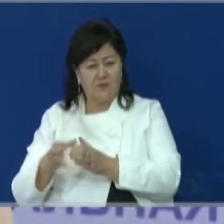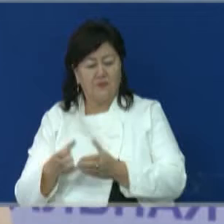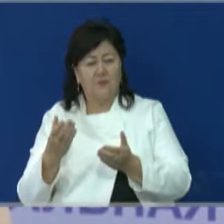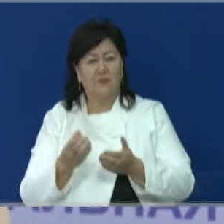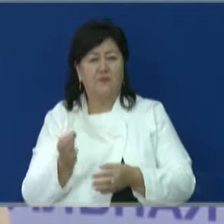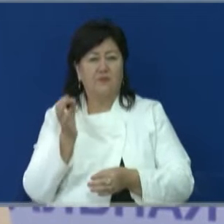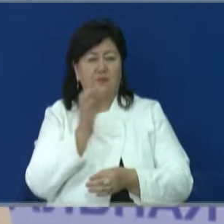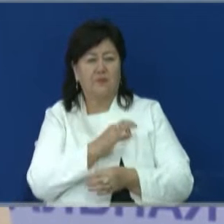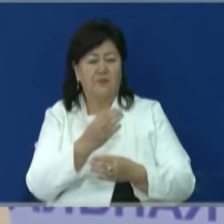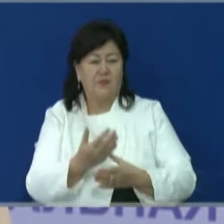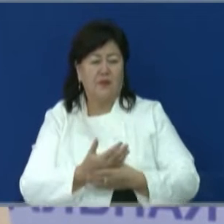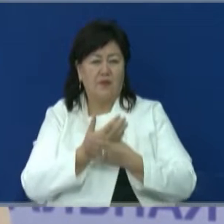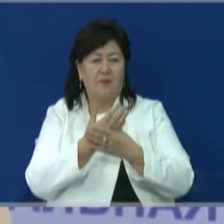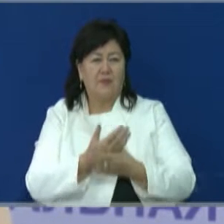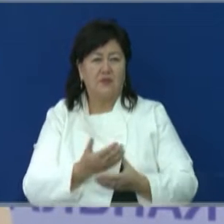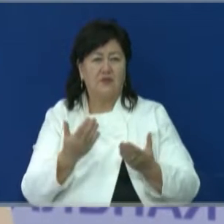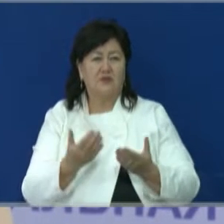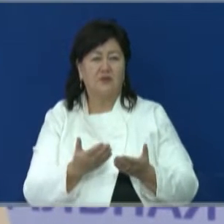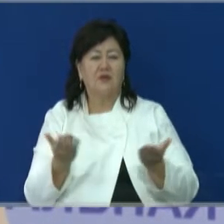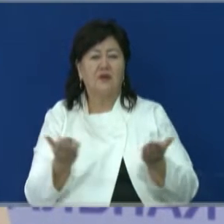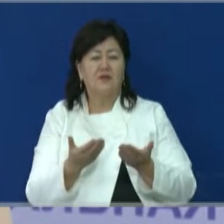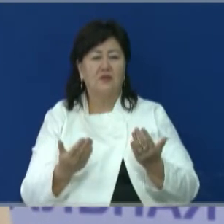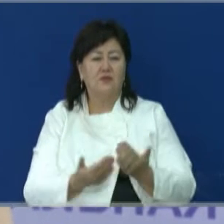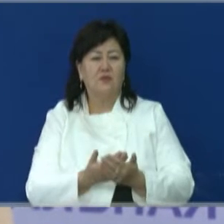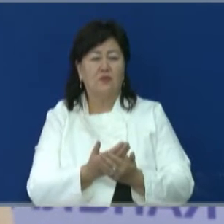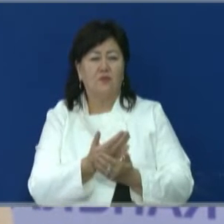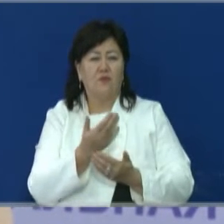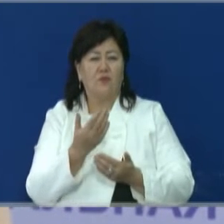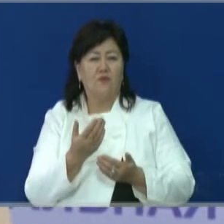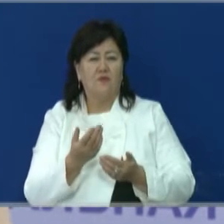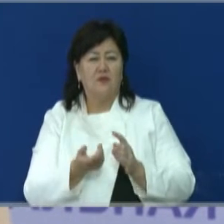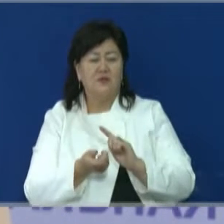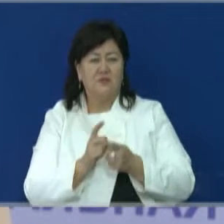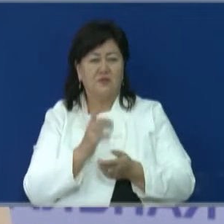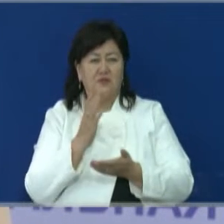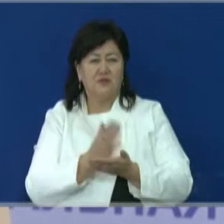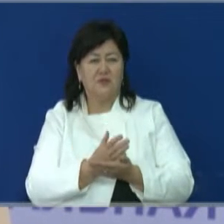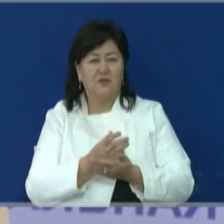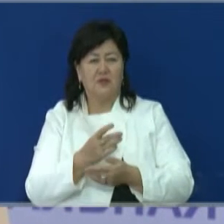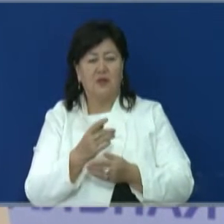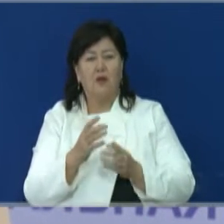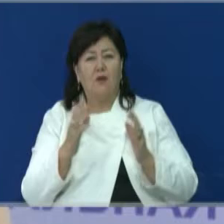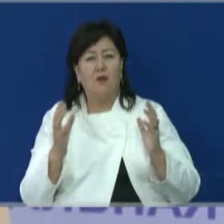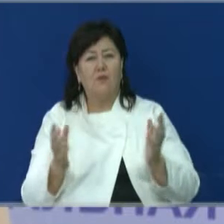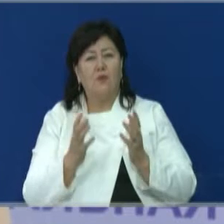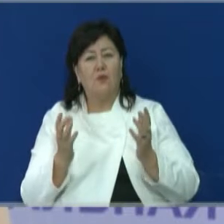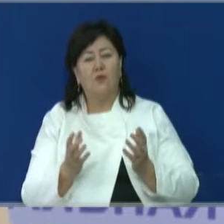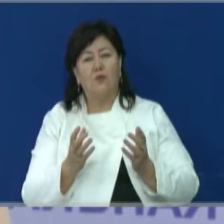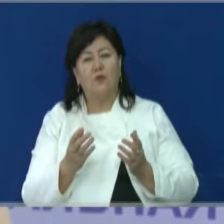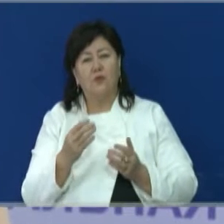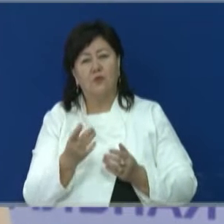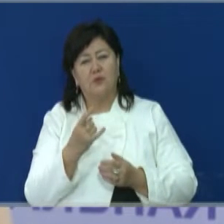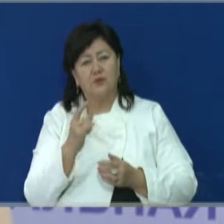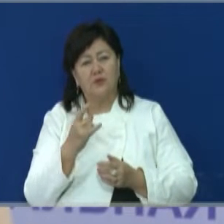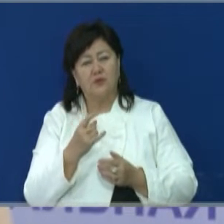қолдау шараларын күшейтуге бағытталған бірқатар жаңа енгізілімдер бар. Солардың бірі бала күтімі бойынша жәрдемақы төлеу